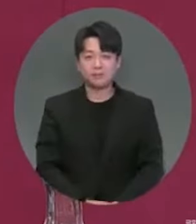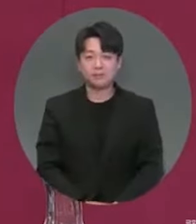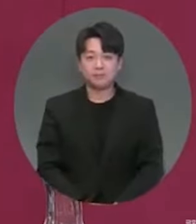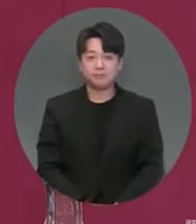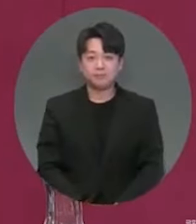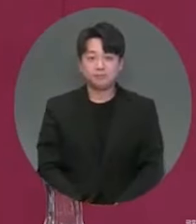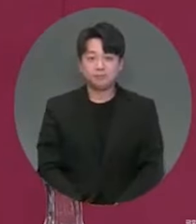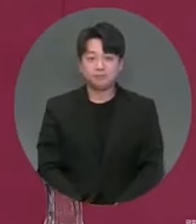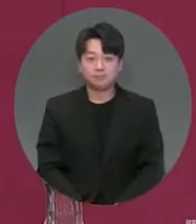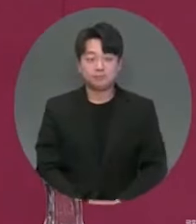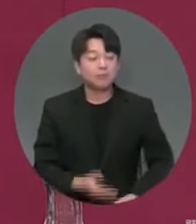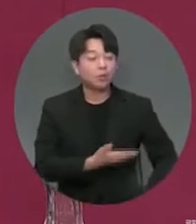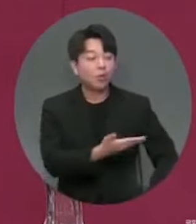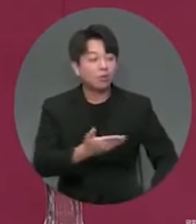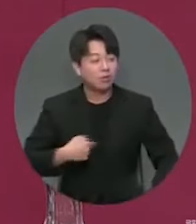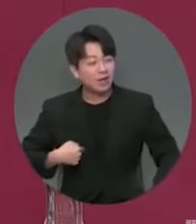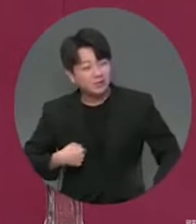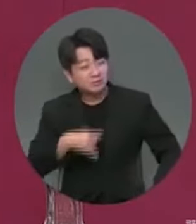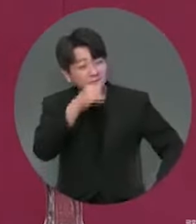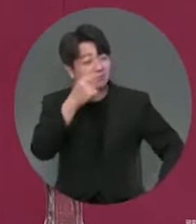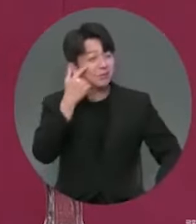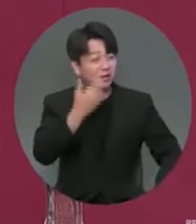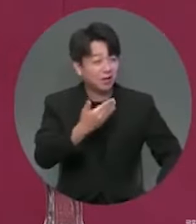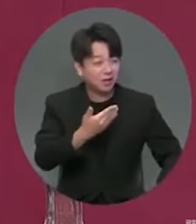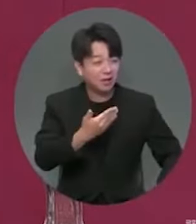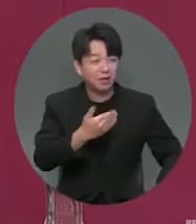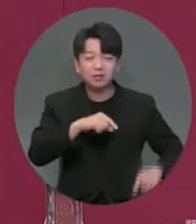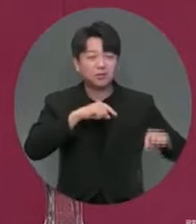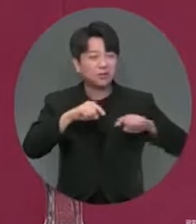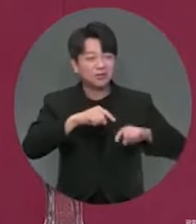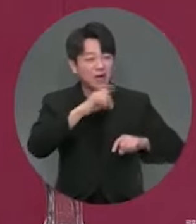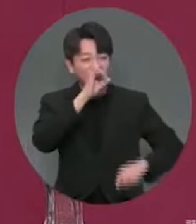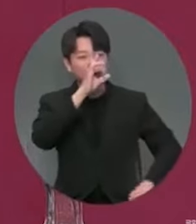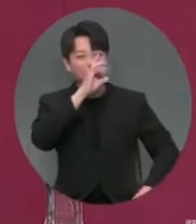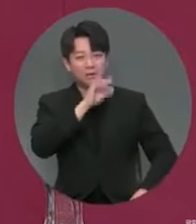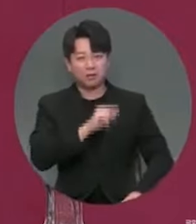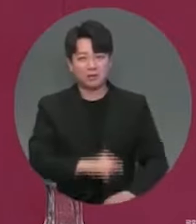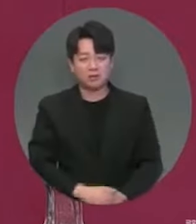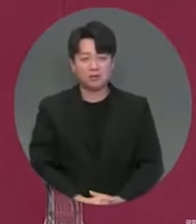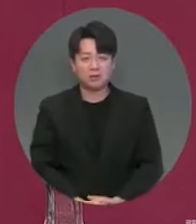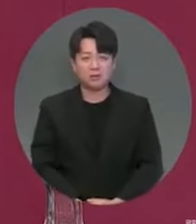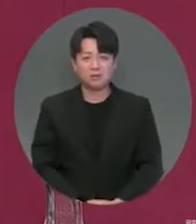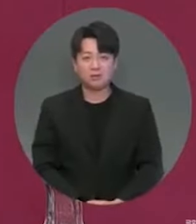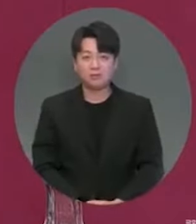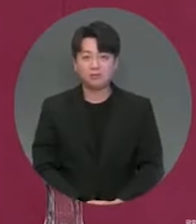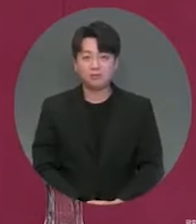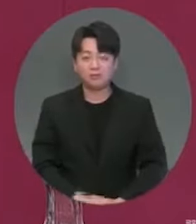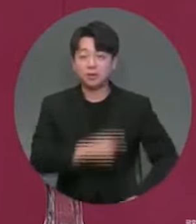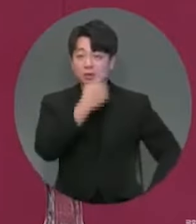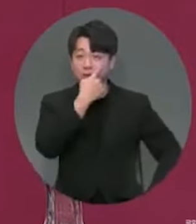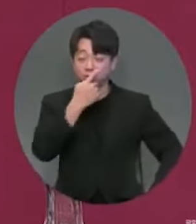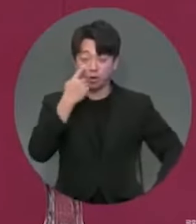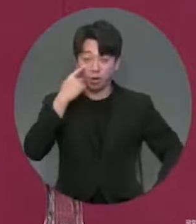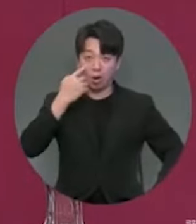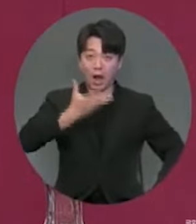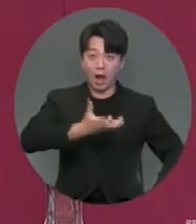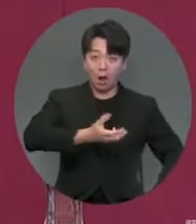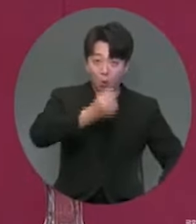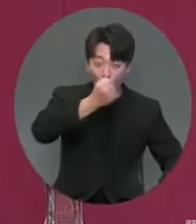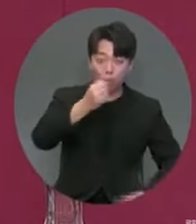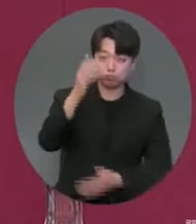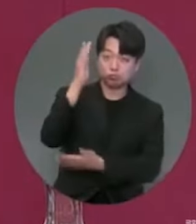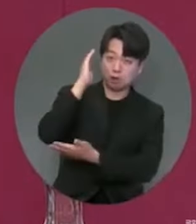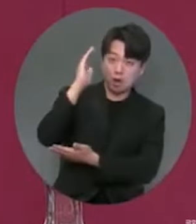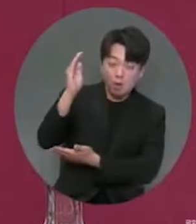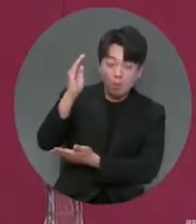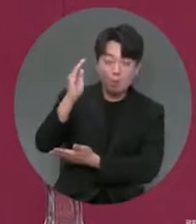정말 여러분들 양심이 있으면은 이렇게 정치해서는 안 됩니다. 근거를 갖고 주장을 하고 근거를 갖고 제시를